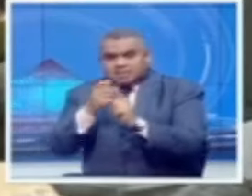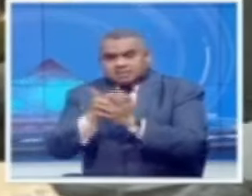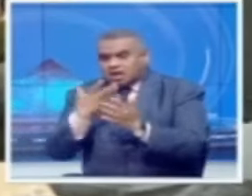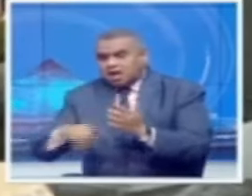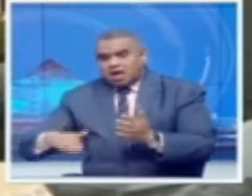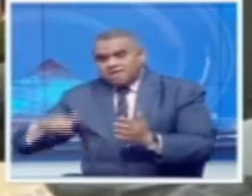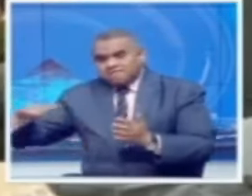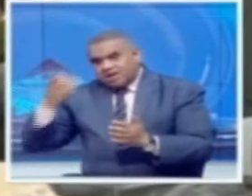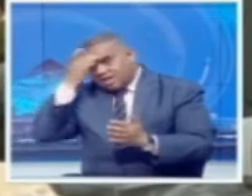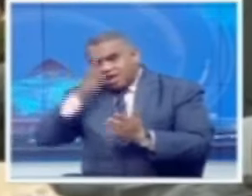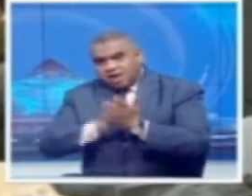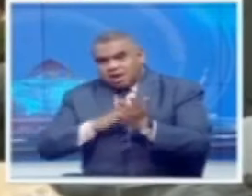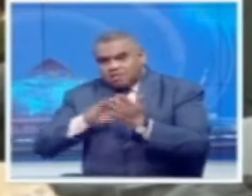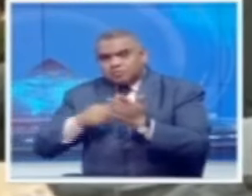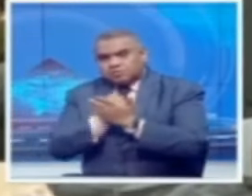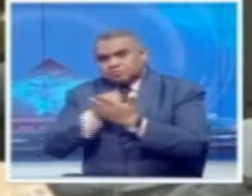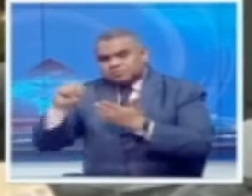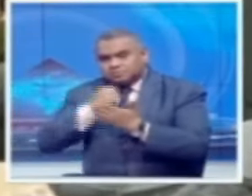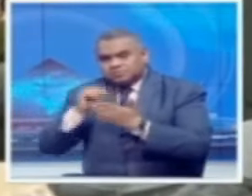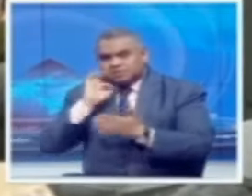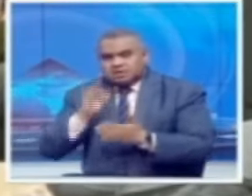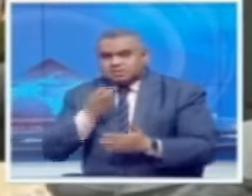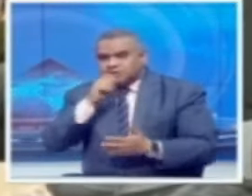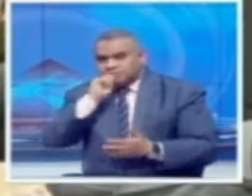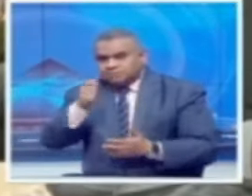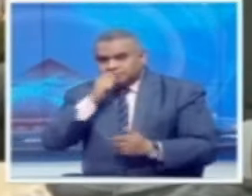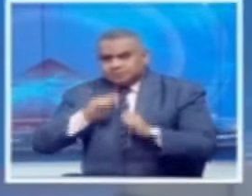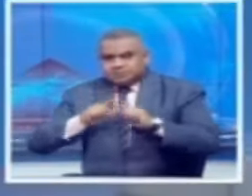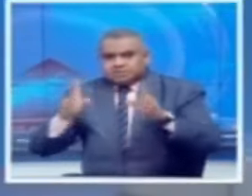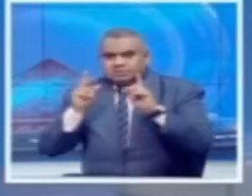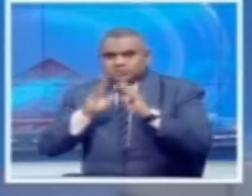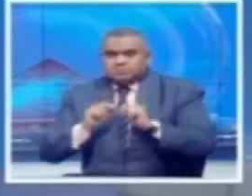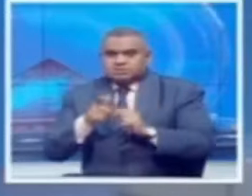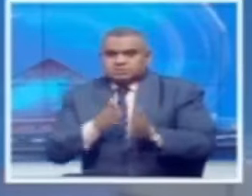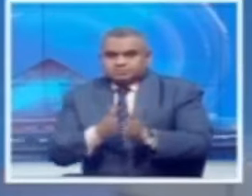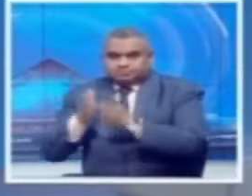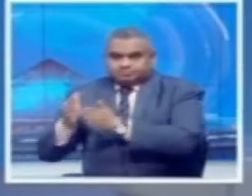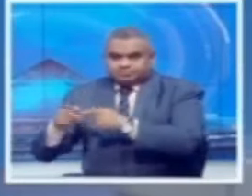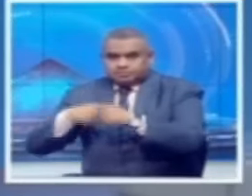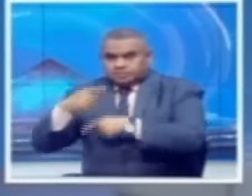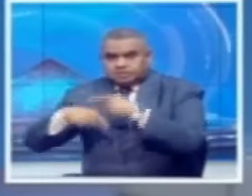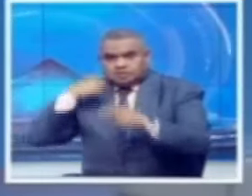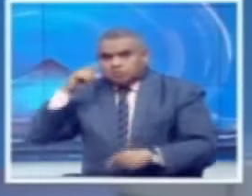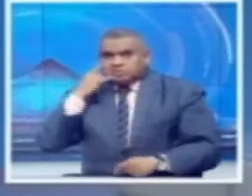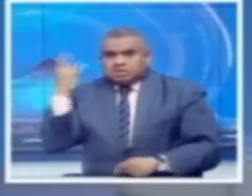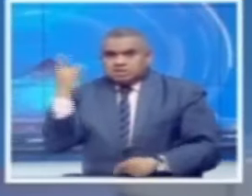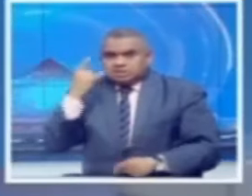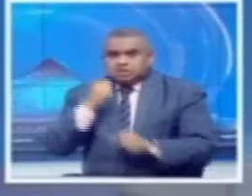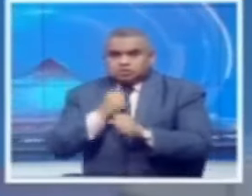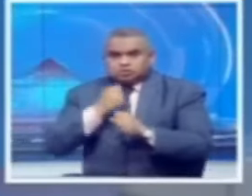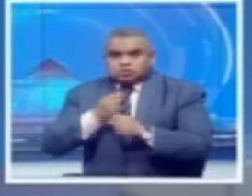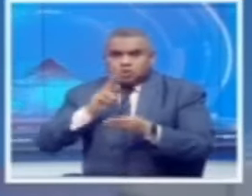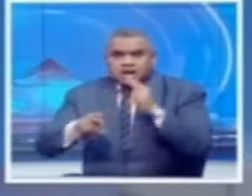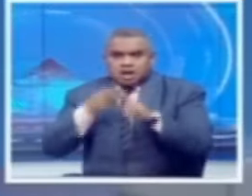للعديد من الأمراض المستعصية. محمد حلمي، التلفزيون المصري. تواصل وزارة الداخلية جهودها